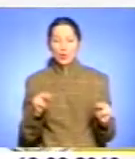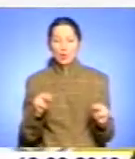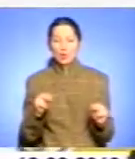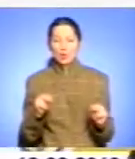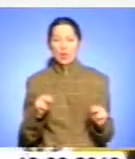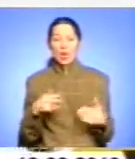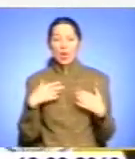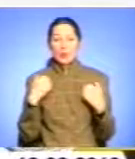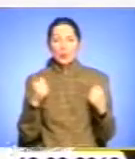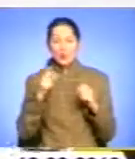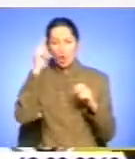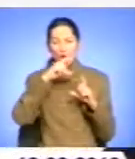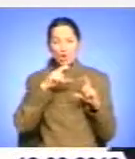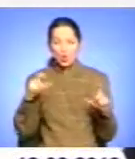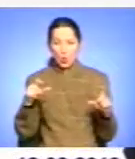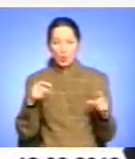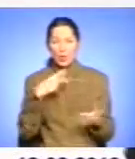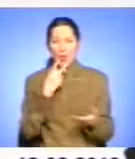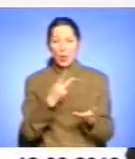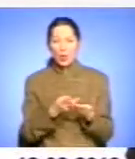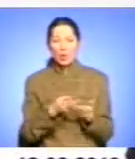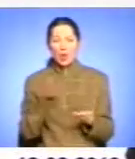на сноубордах. На озері будуть показові виступи